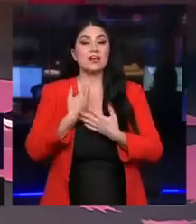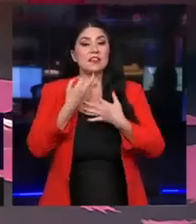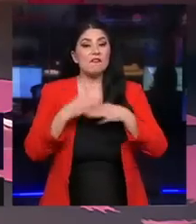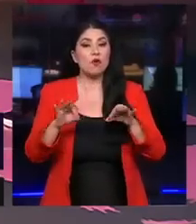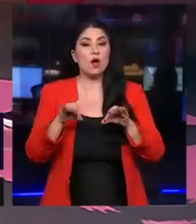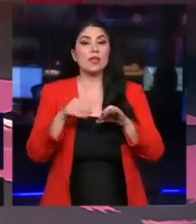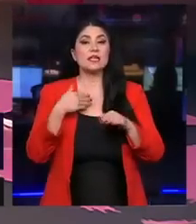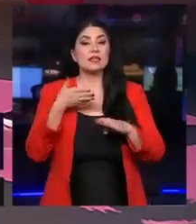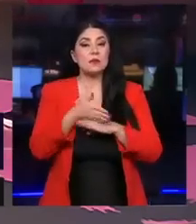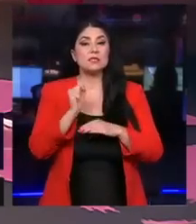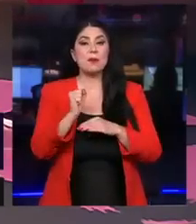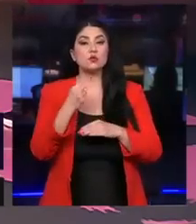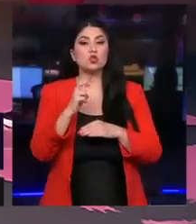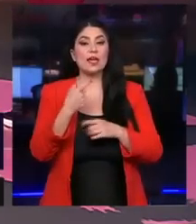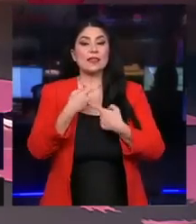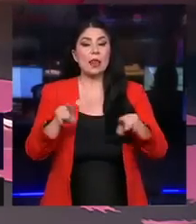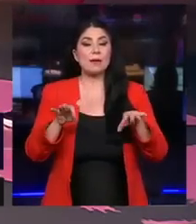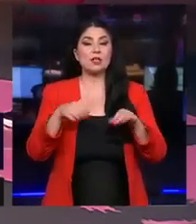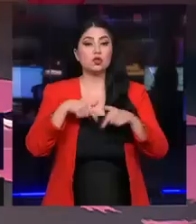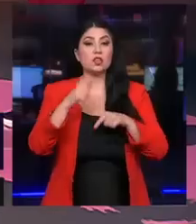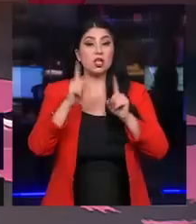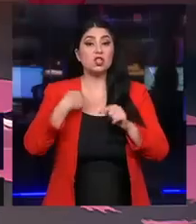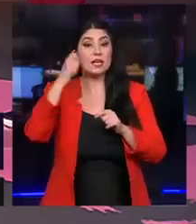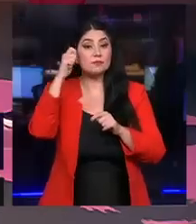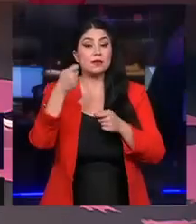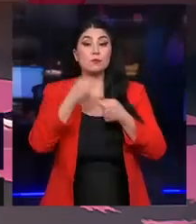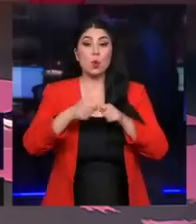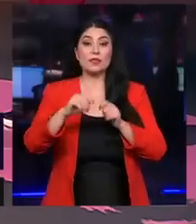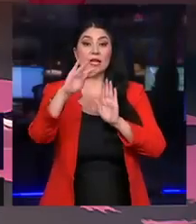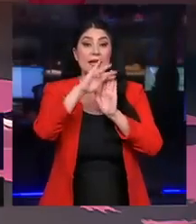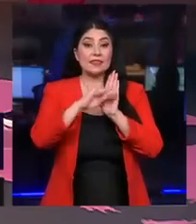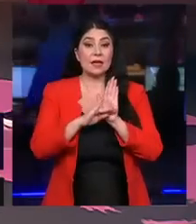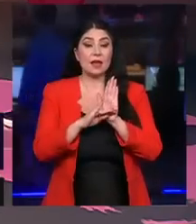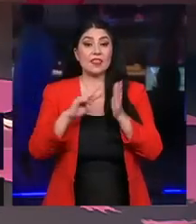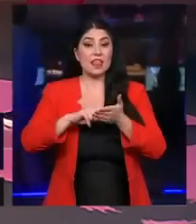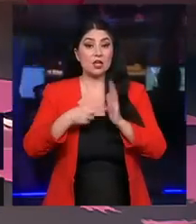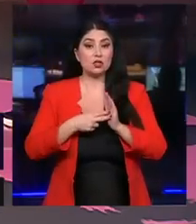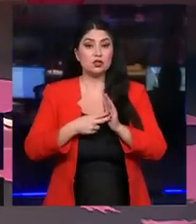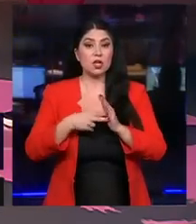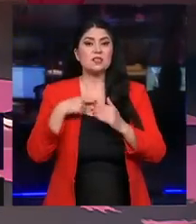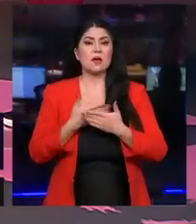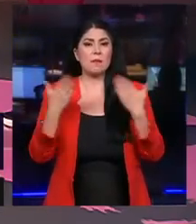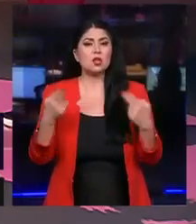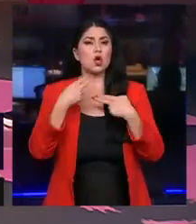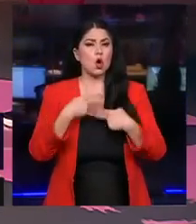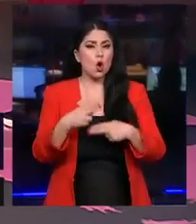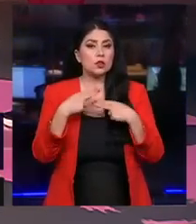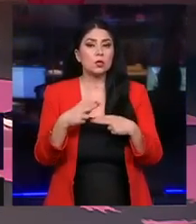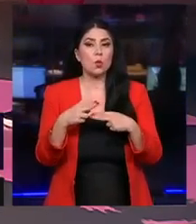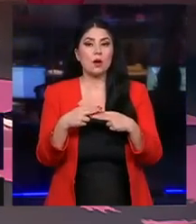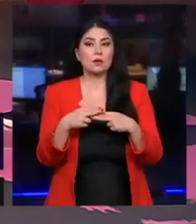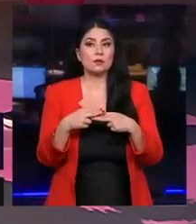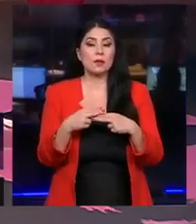permite accesul în spațiul Schengen, deși îndeplinim toate criteriile tehnice, a fost una destul de mare și continuă să fie